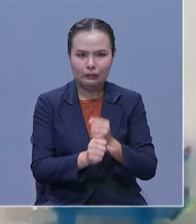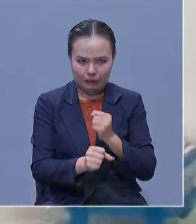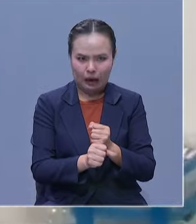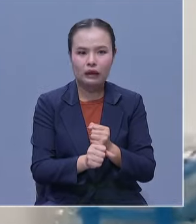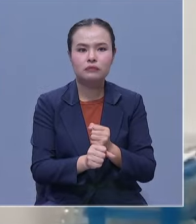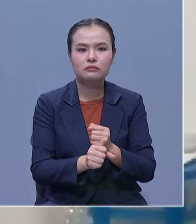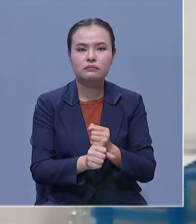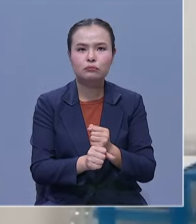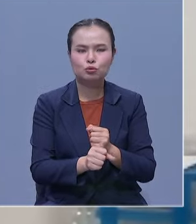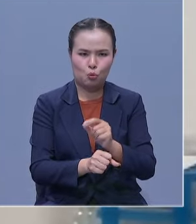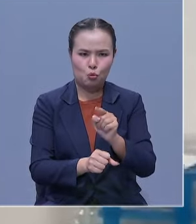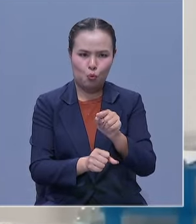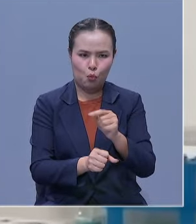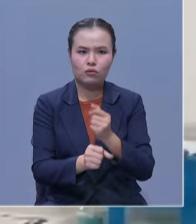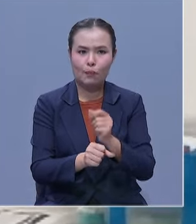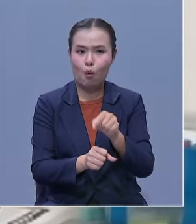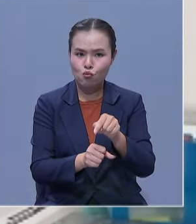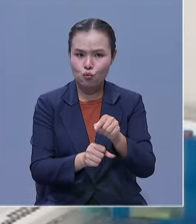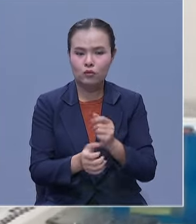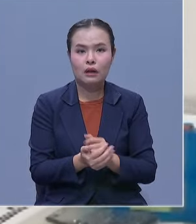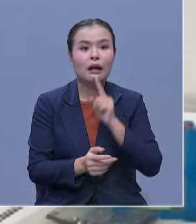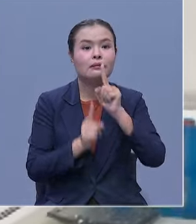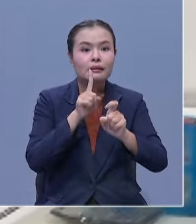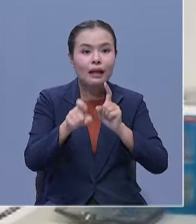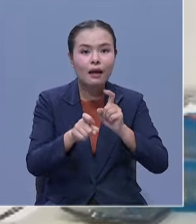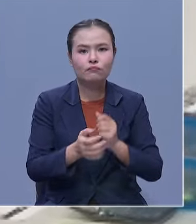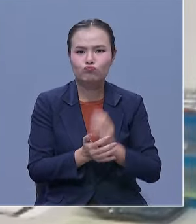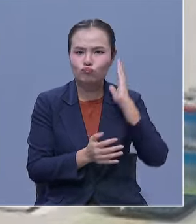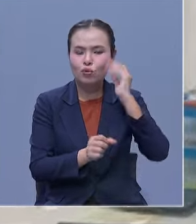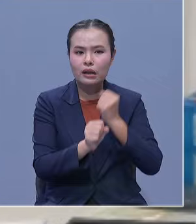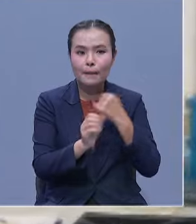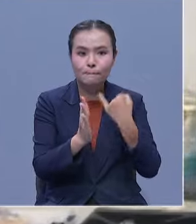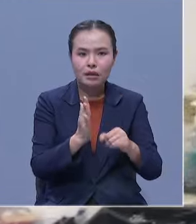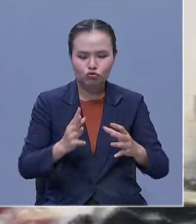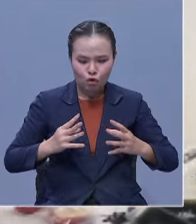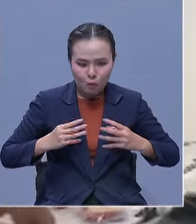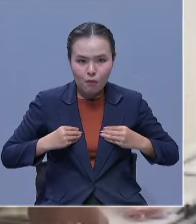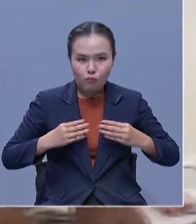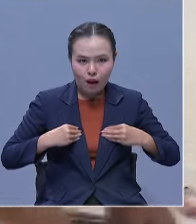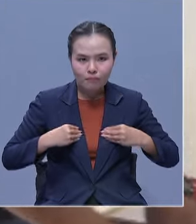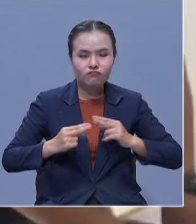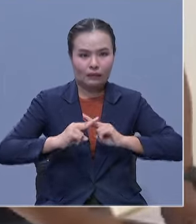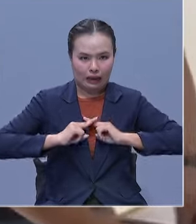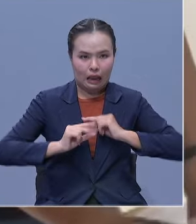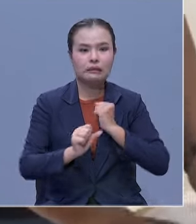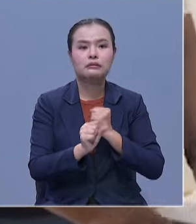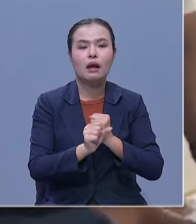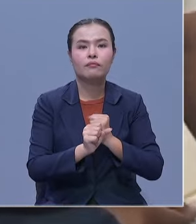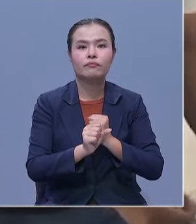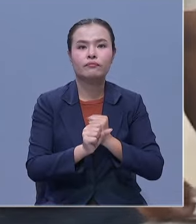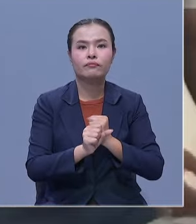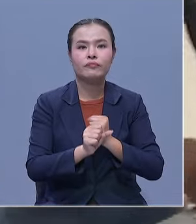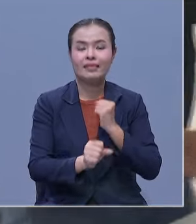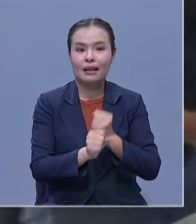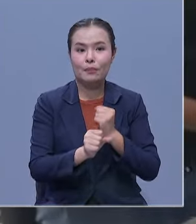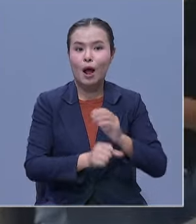ครับแล้วจากการสอบถามผู้ก่อเหตุคือนายอนุรักษ์เนี่ยเขายอมรับว่าเขาเนี่ยเป็นคนทำจริงๆโดยตัวเขาทำงาน